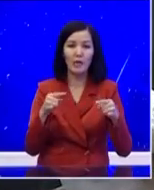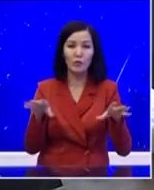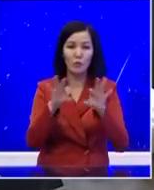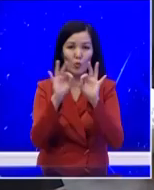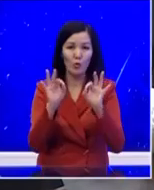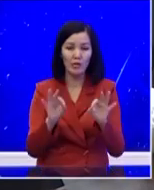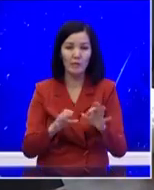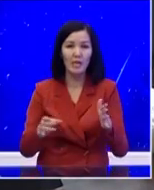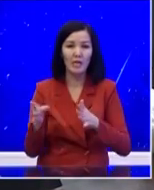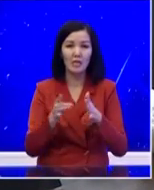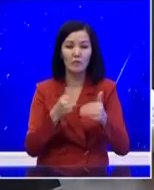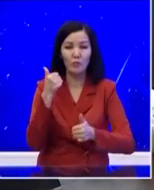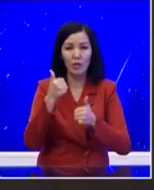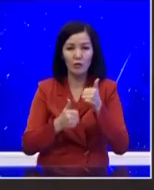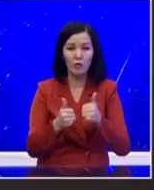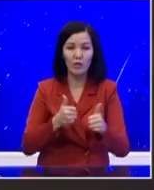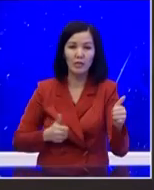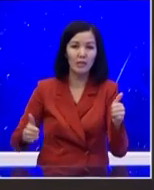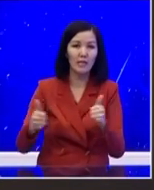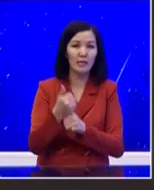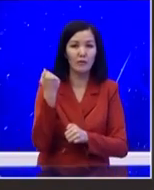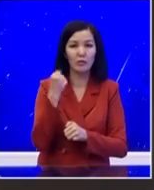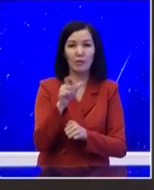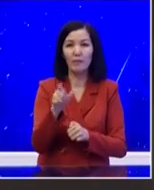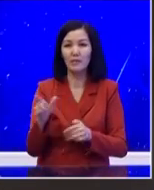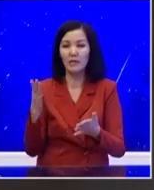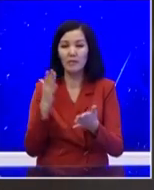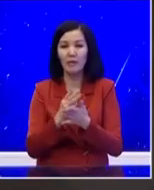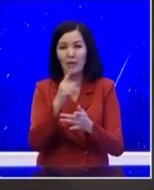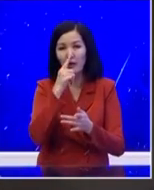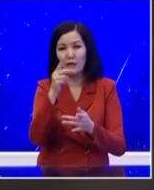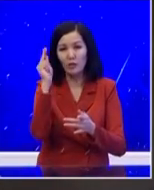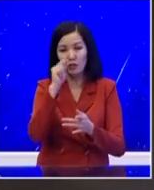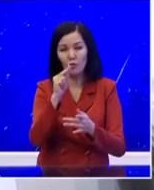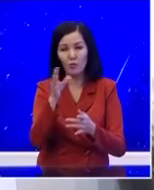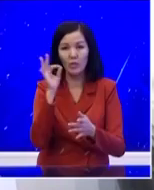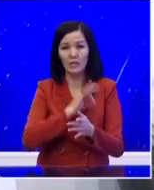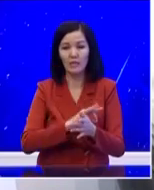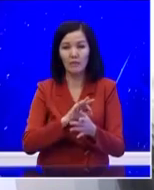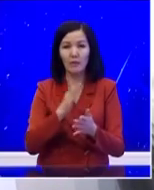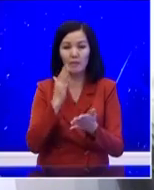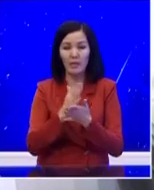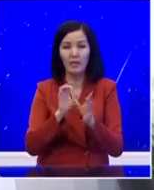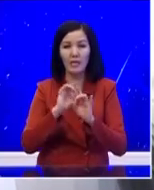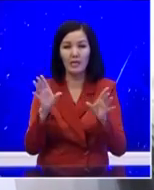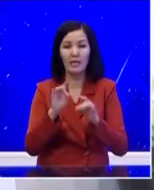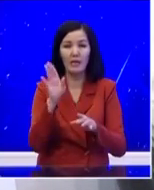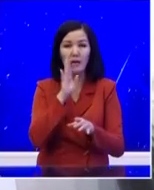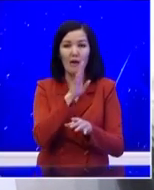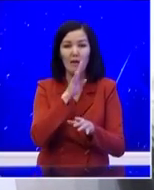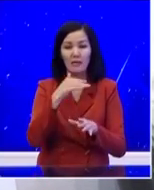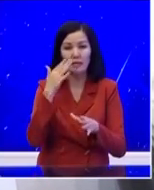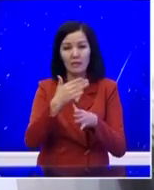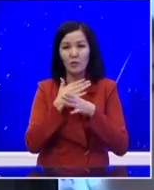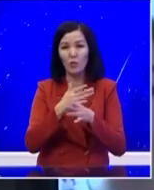бойынша республикалық додаларда топ жарып жүрген балалар да бар. Шәкірттер қашықтықтан оқытудың тиімді жақтары да бар дейді. Бірі ата-анасына қолғабыс